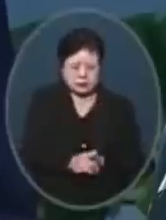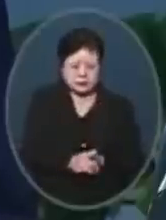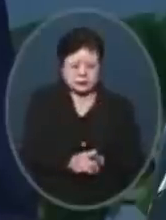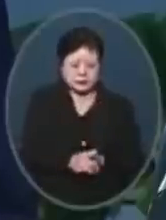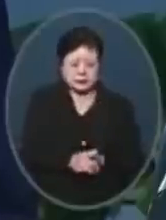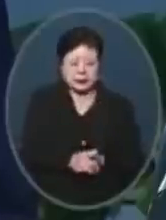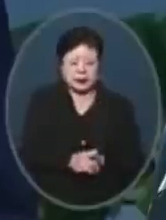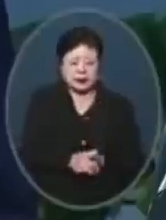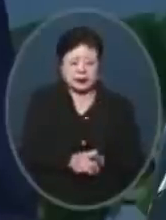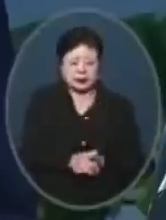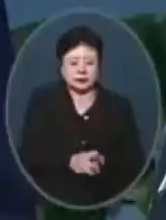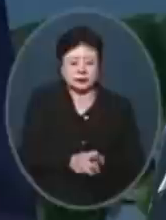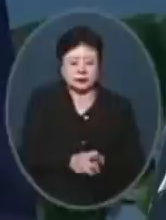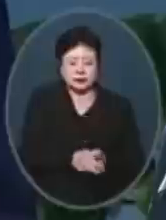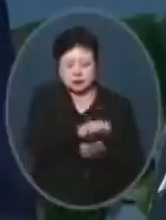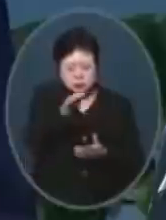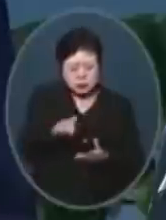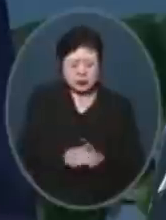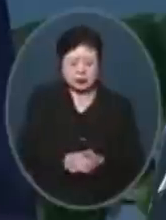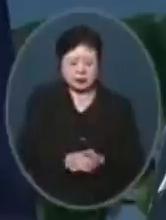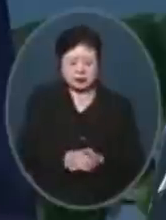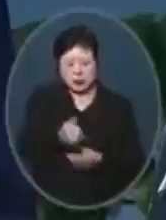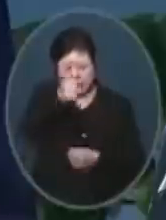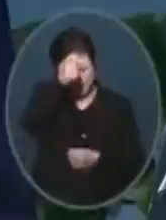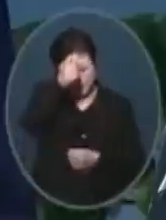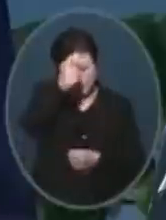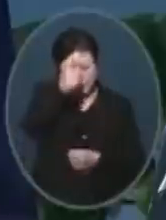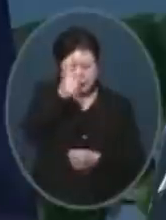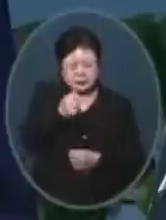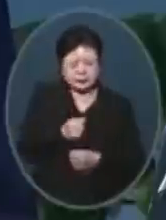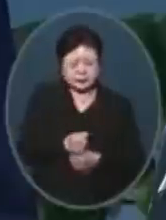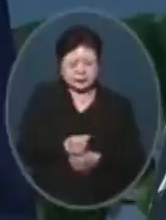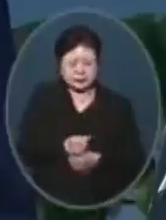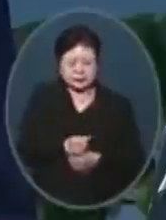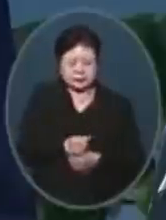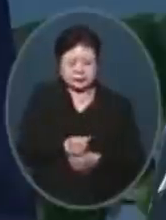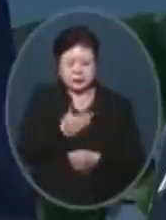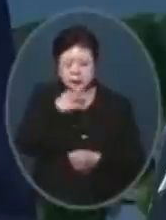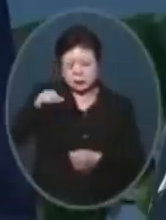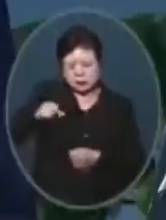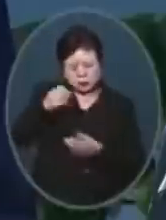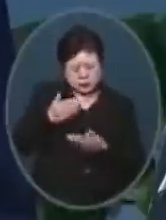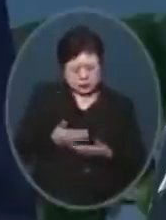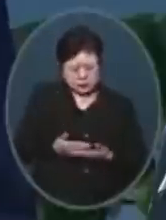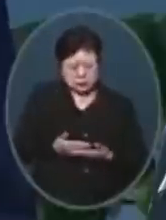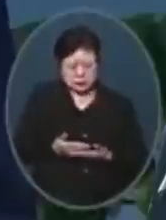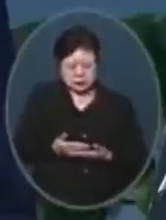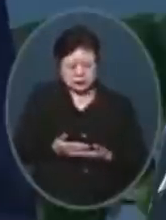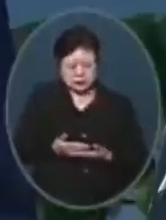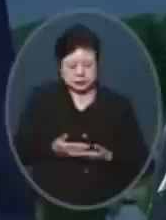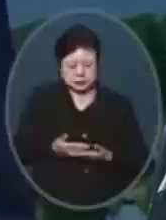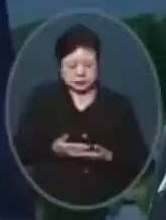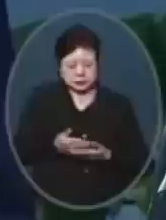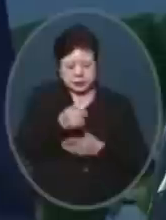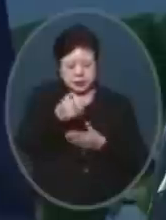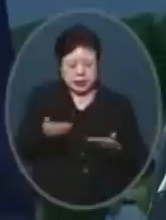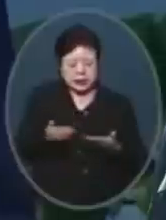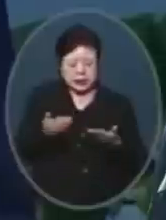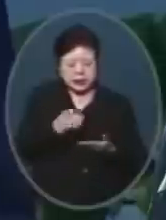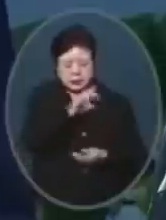하시는데 우리 아담 안에서 저주를 받아서 하는